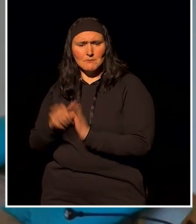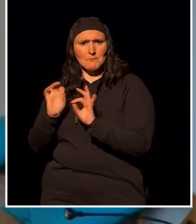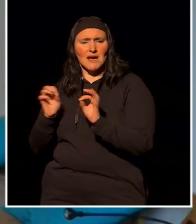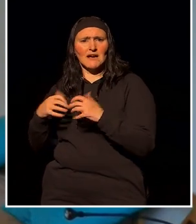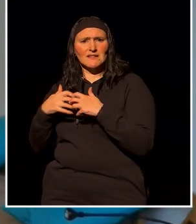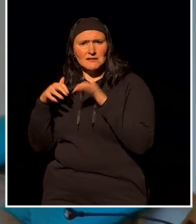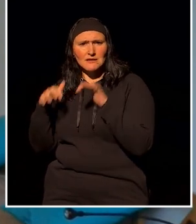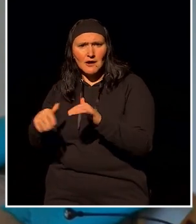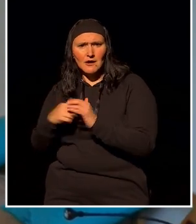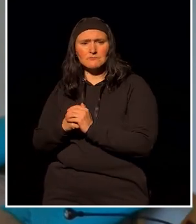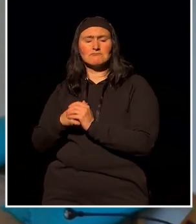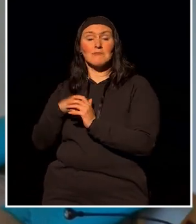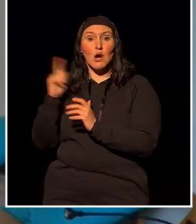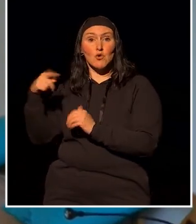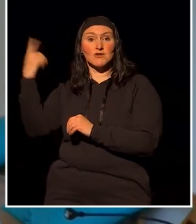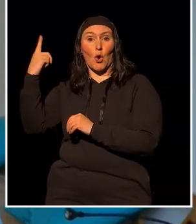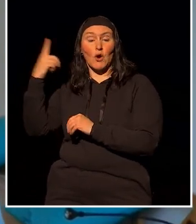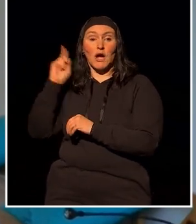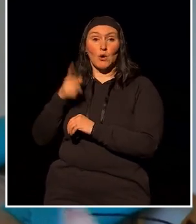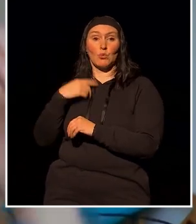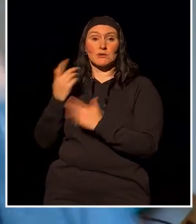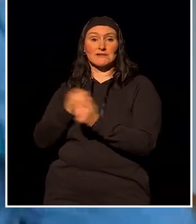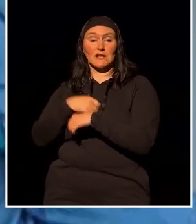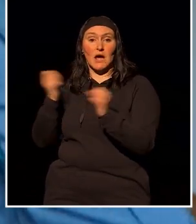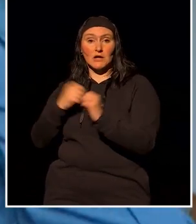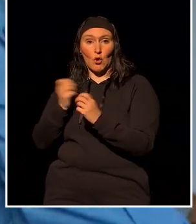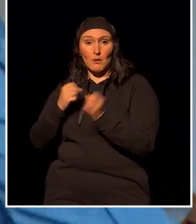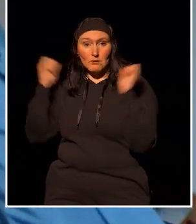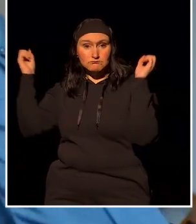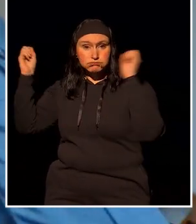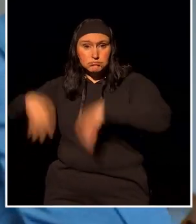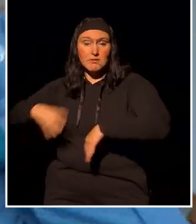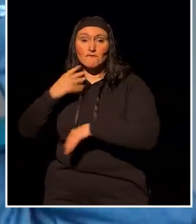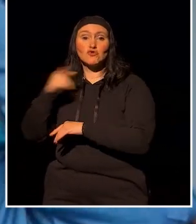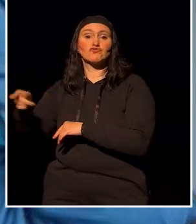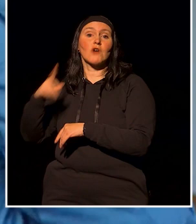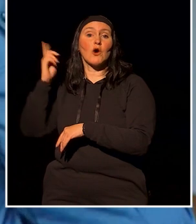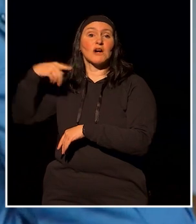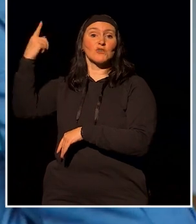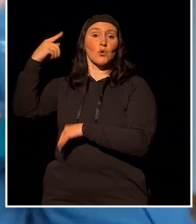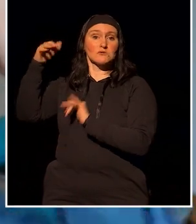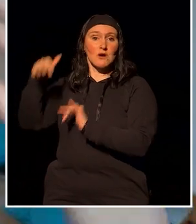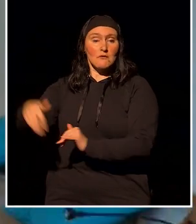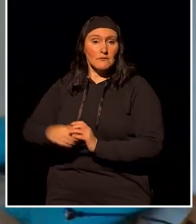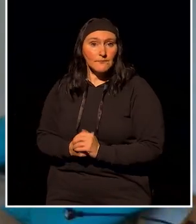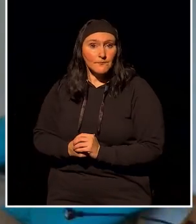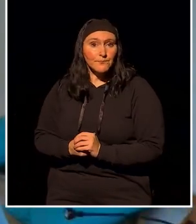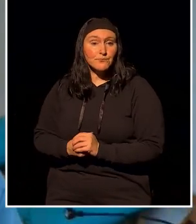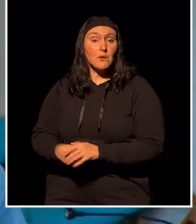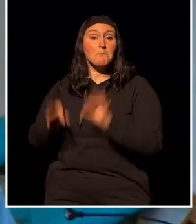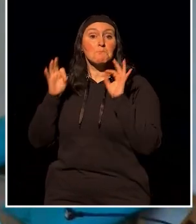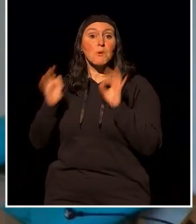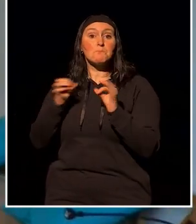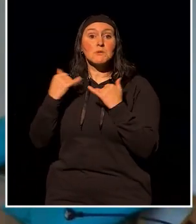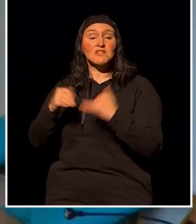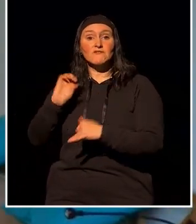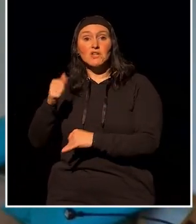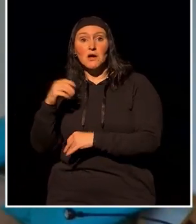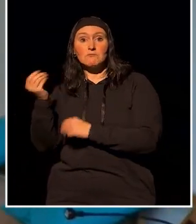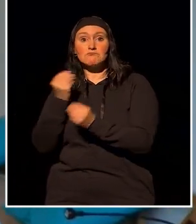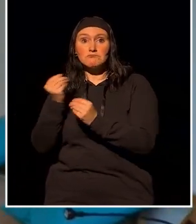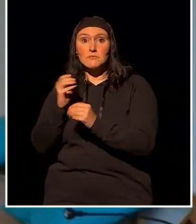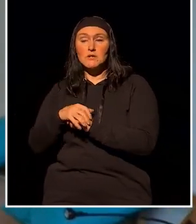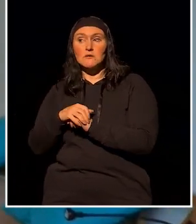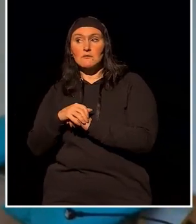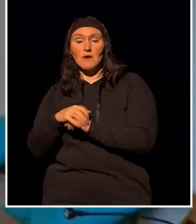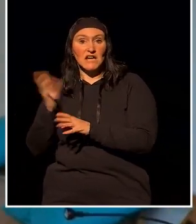ist auch die Atomkriegsdrohung wieder da. Plötzlich führt man Gespräche, wo die Frage, hat der Iran nun schon die